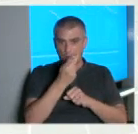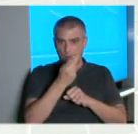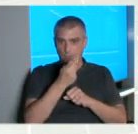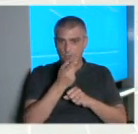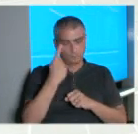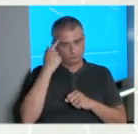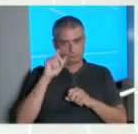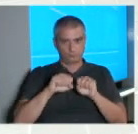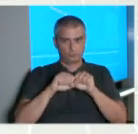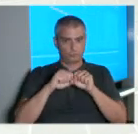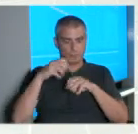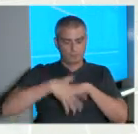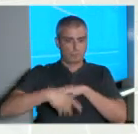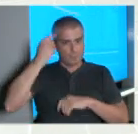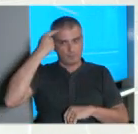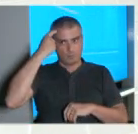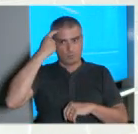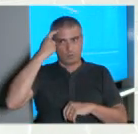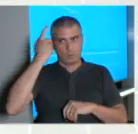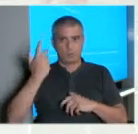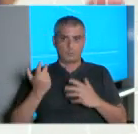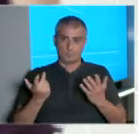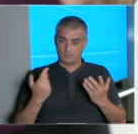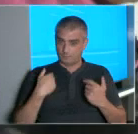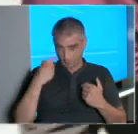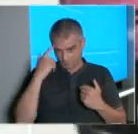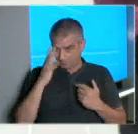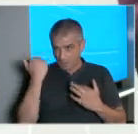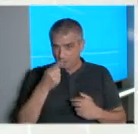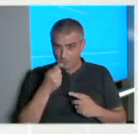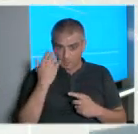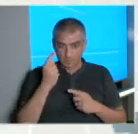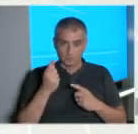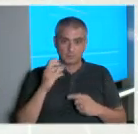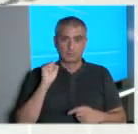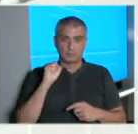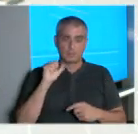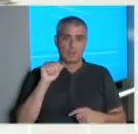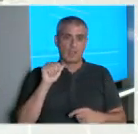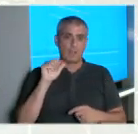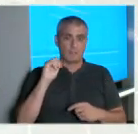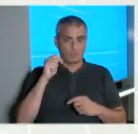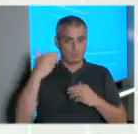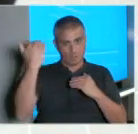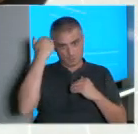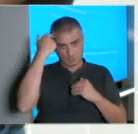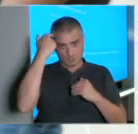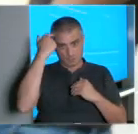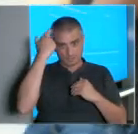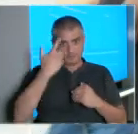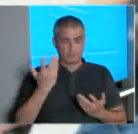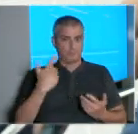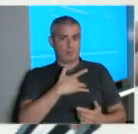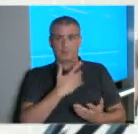שומע שיש לו שטף דם מוחי. ואני יודע מה היה לו, היה לו סובדורה למטומה, מתחת לקרובים של